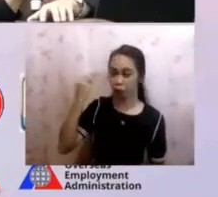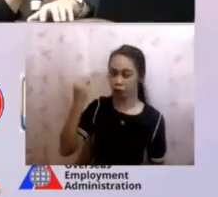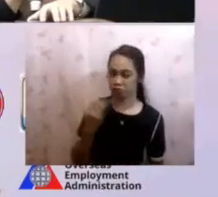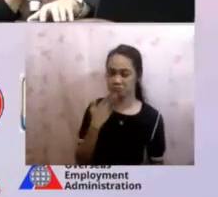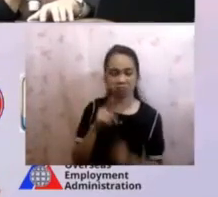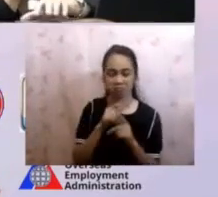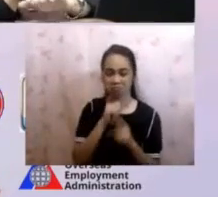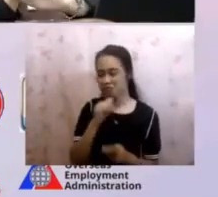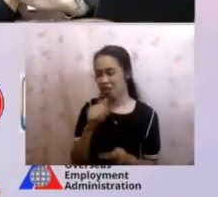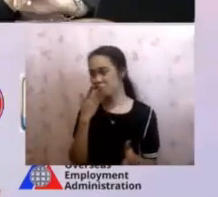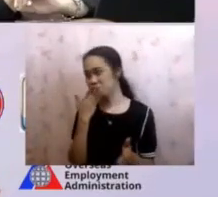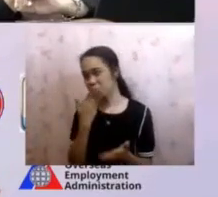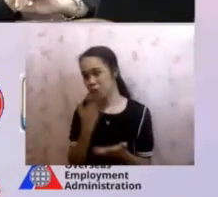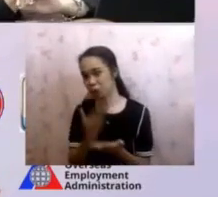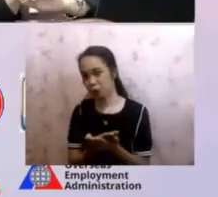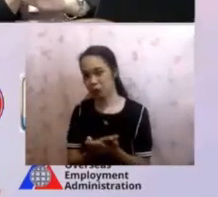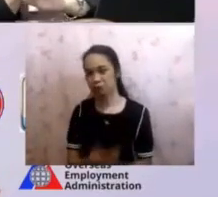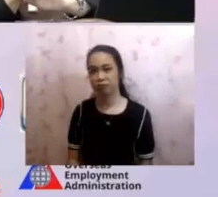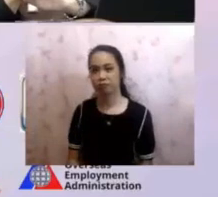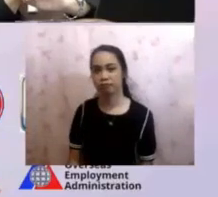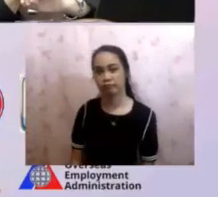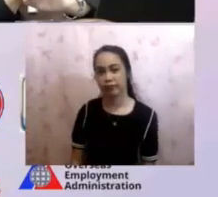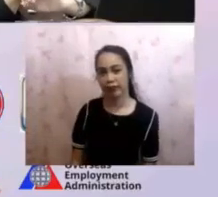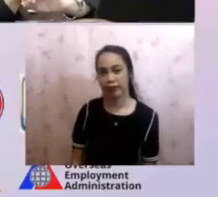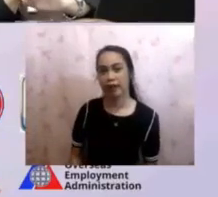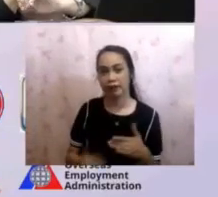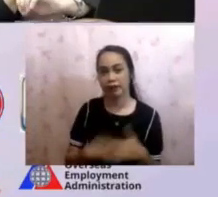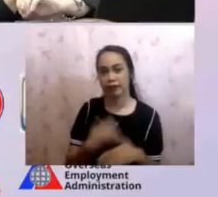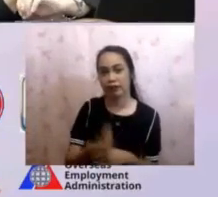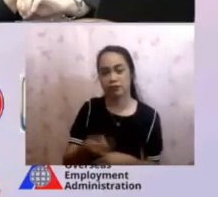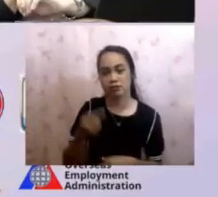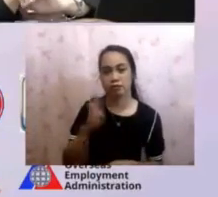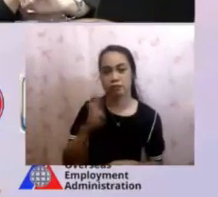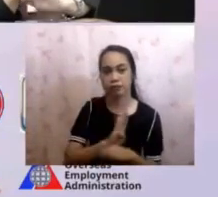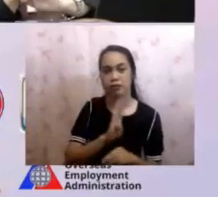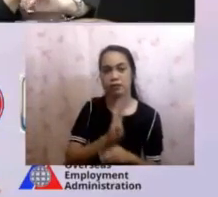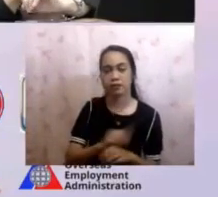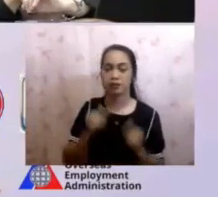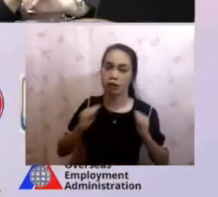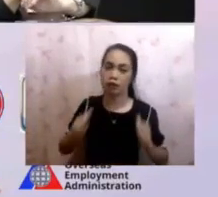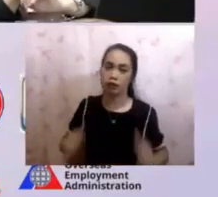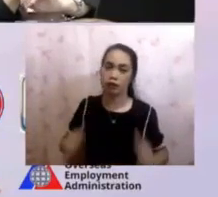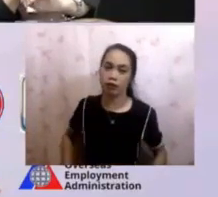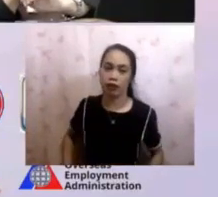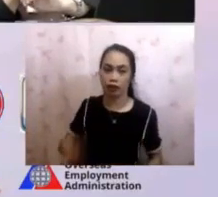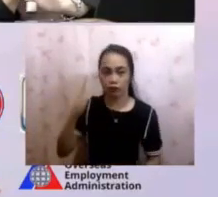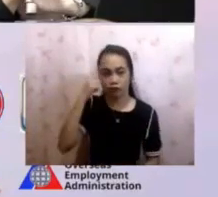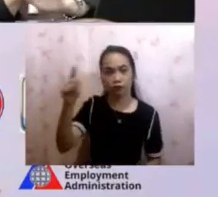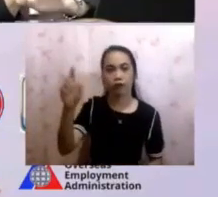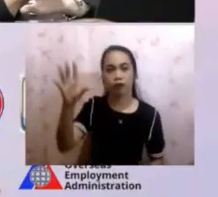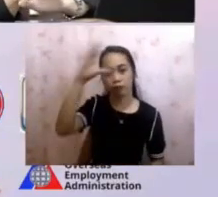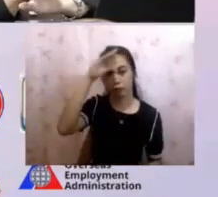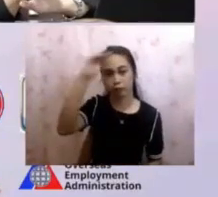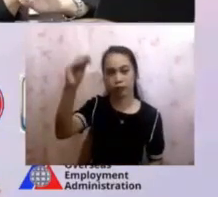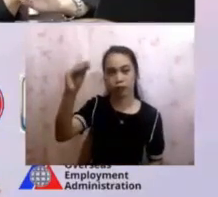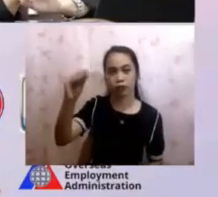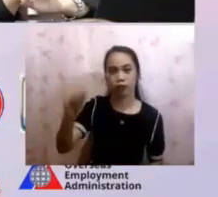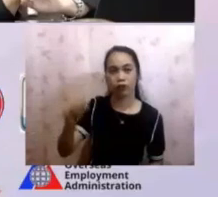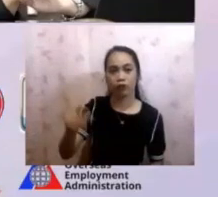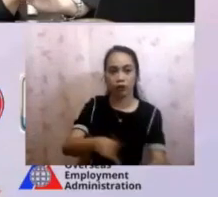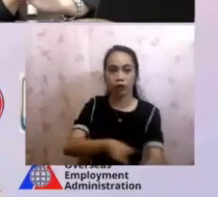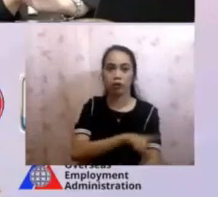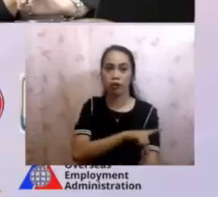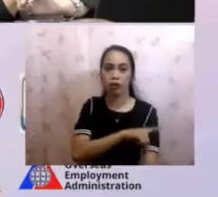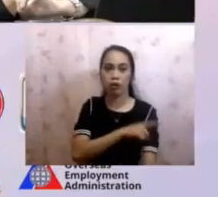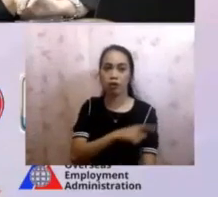shirt. Of course, itak-in sa dintaw ng inyuhang mga long-sleeved shirt. And then dark slacks pants. Tie, if you